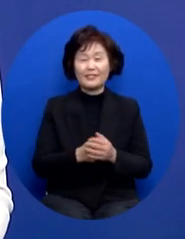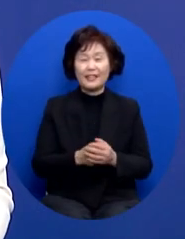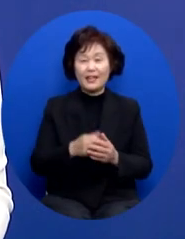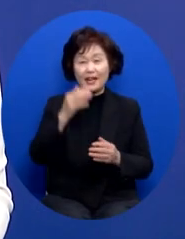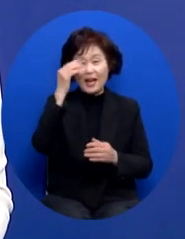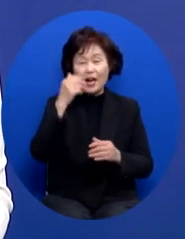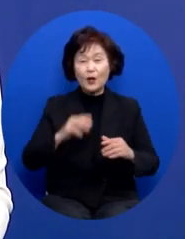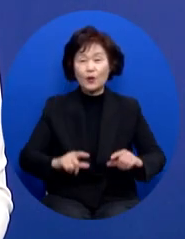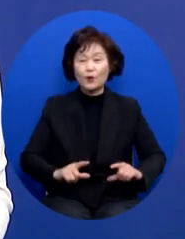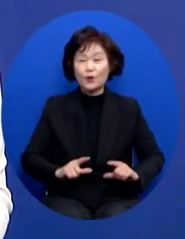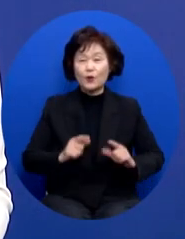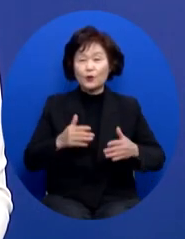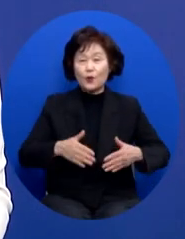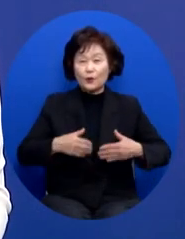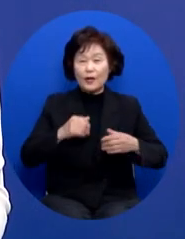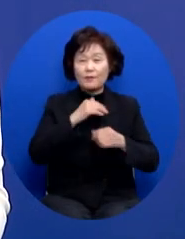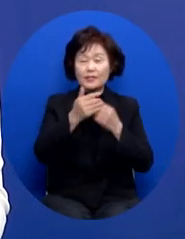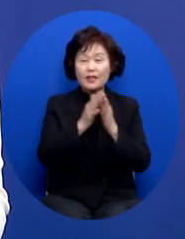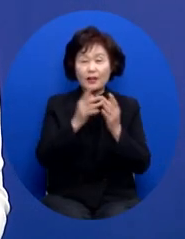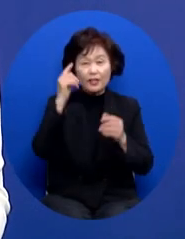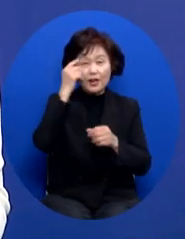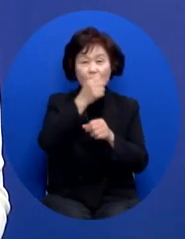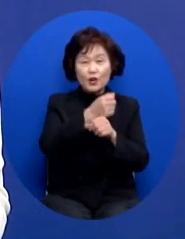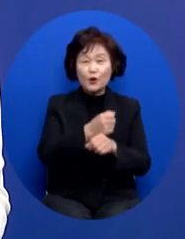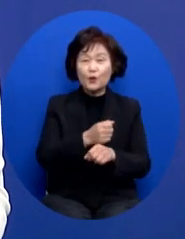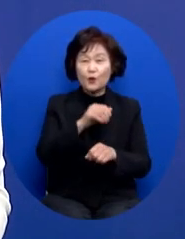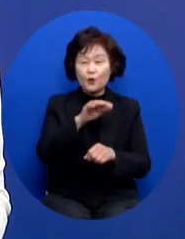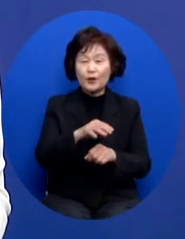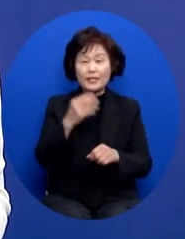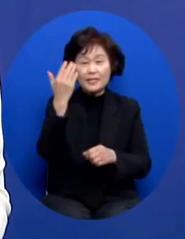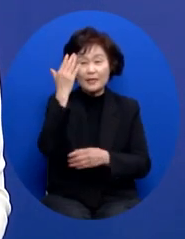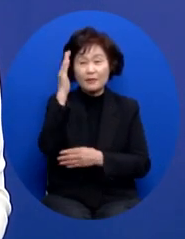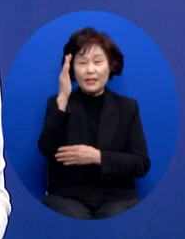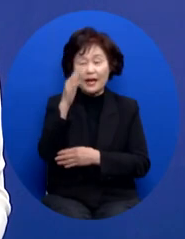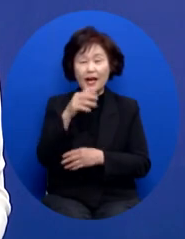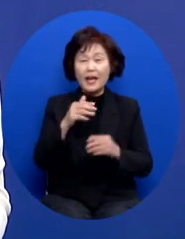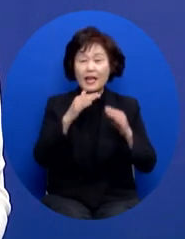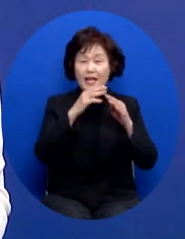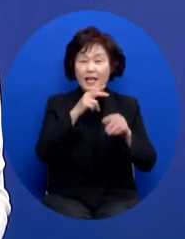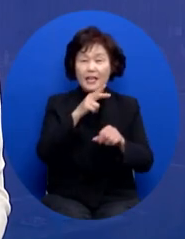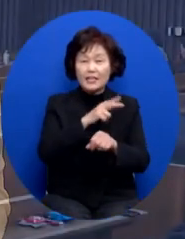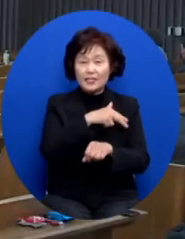한국 동남성경연구원 윈터 세미나가 진주 3일 교회에서